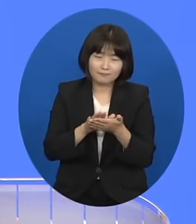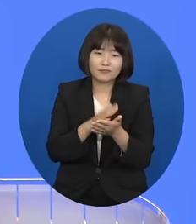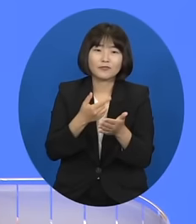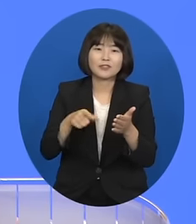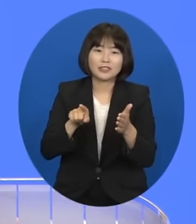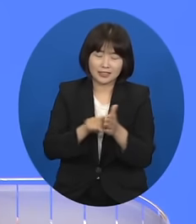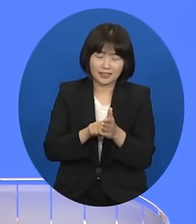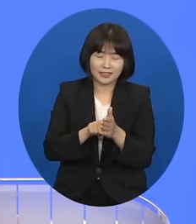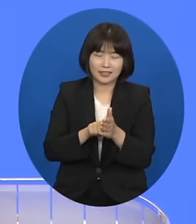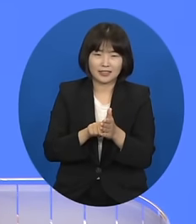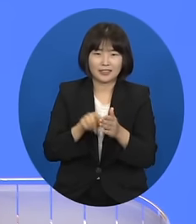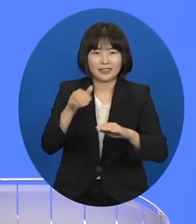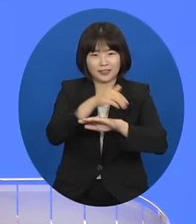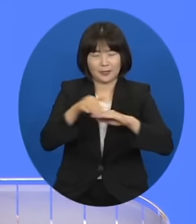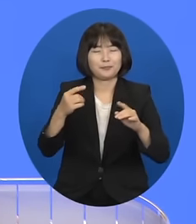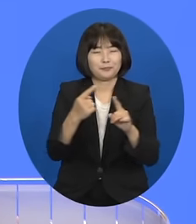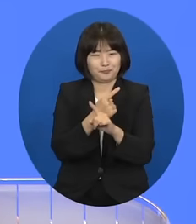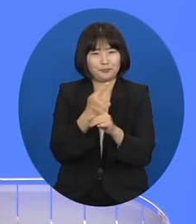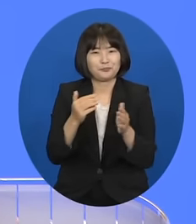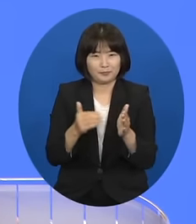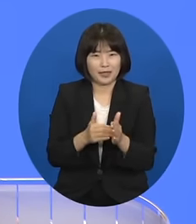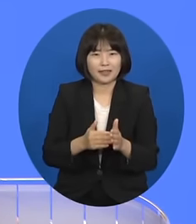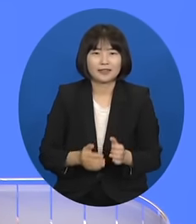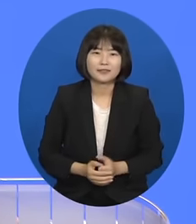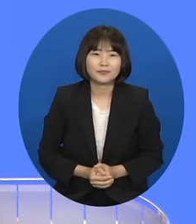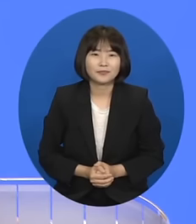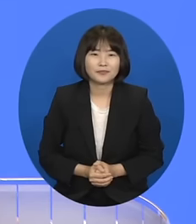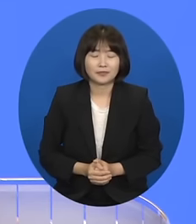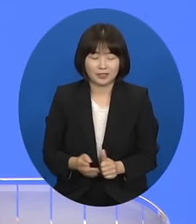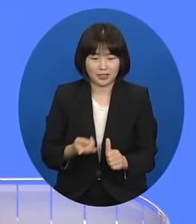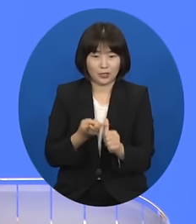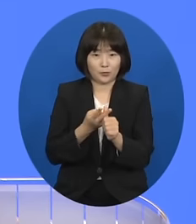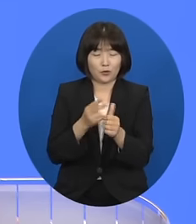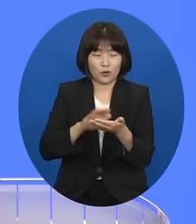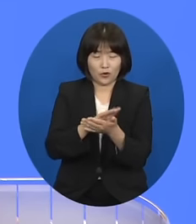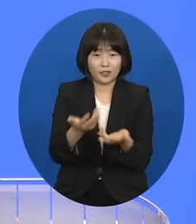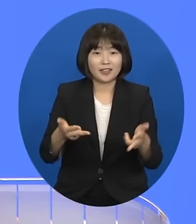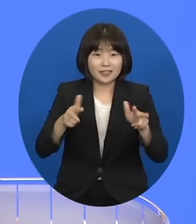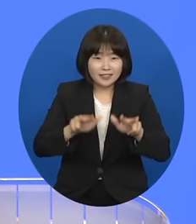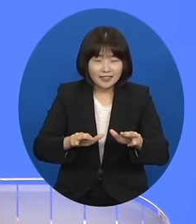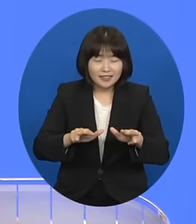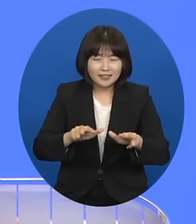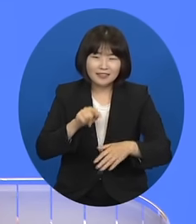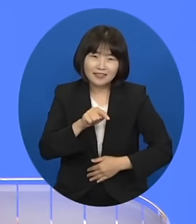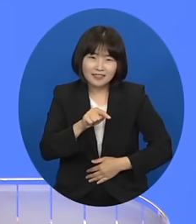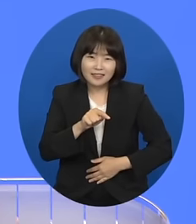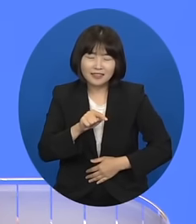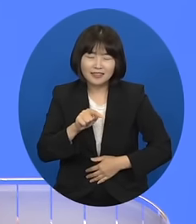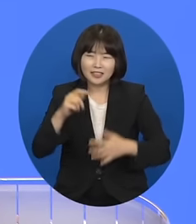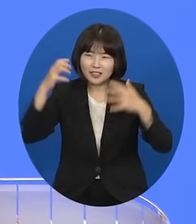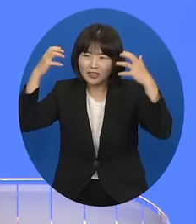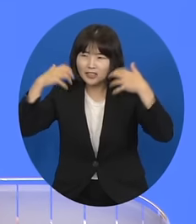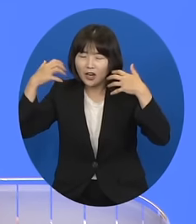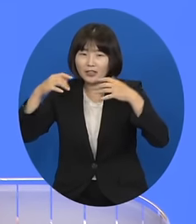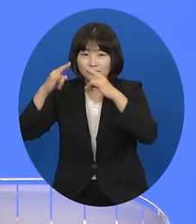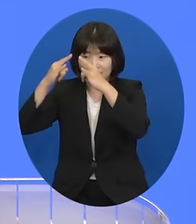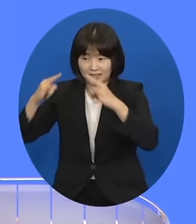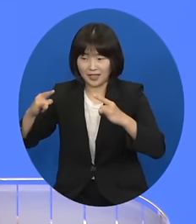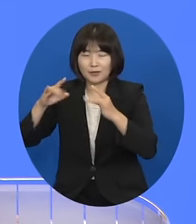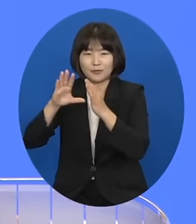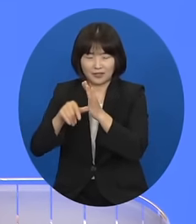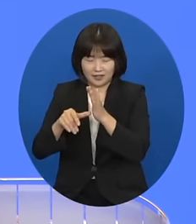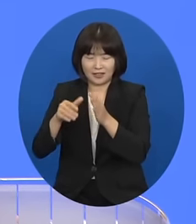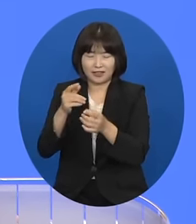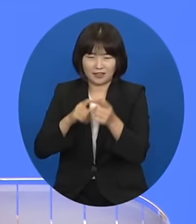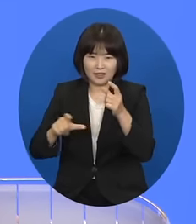플랜 B를 준비해서 보내고 있습니다. 선몽 랜드는 아껴두었다가 이제 곧 다가오는 여름 캠프 때 더 멋진